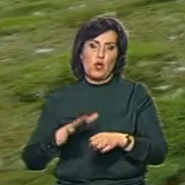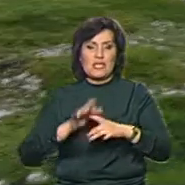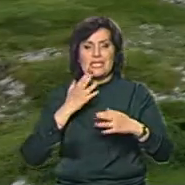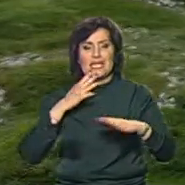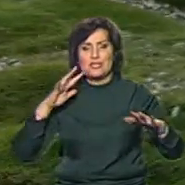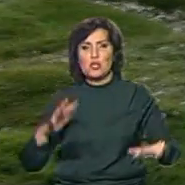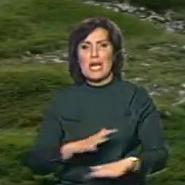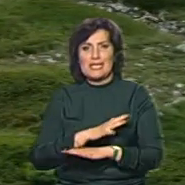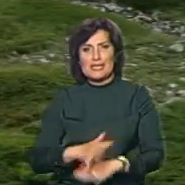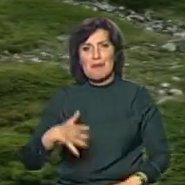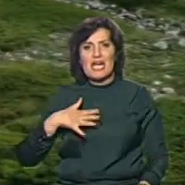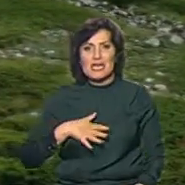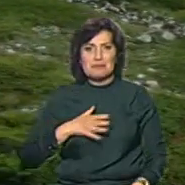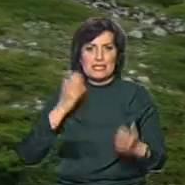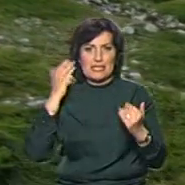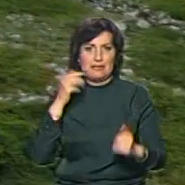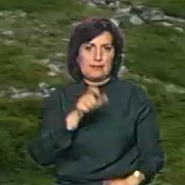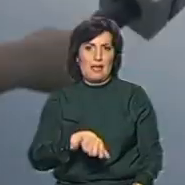татар.